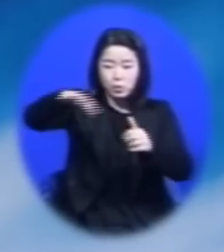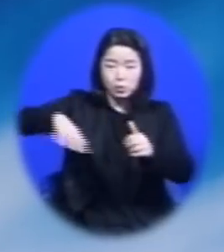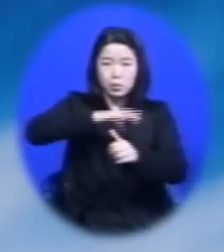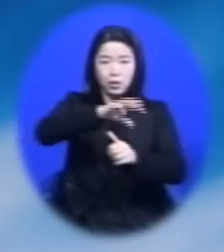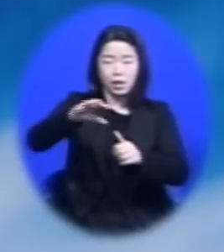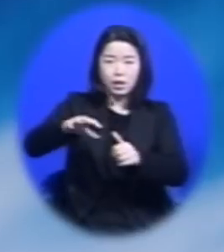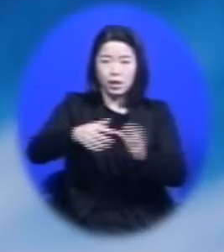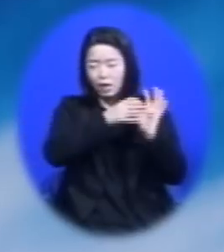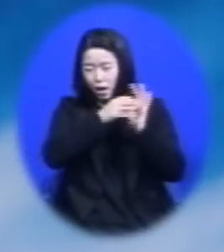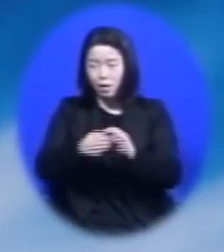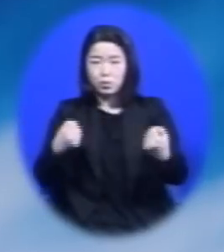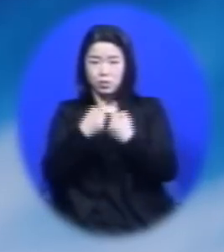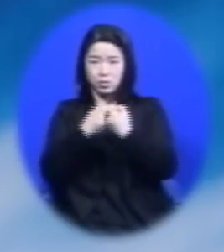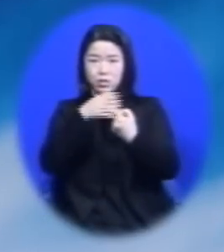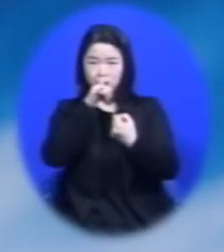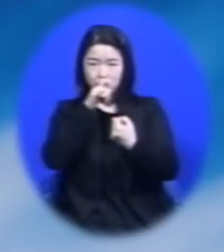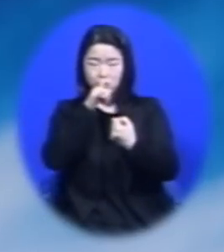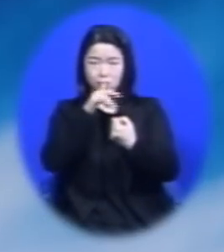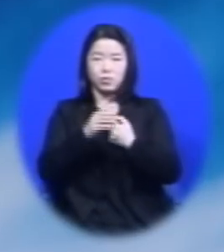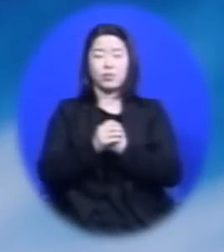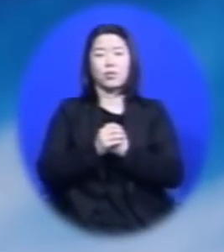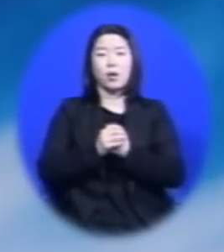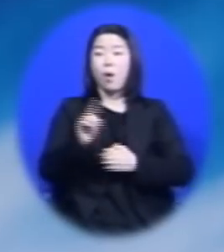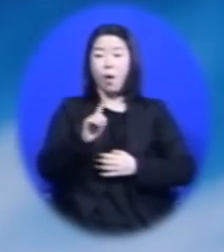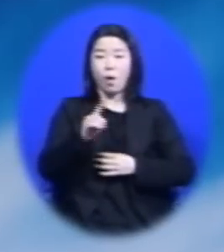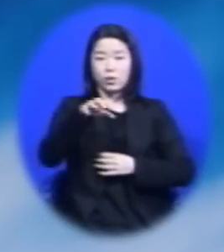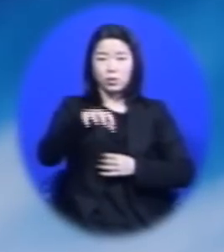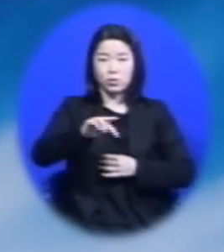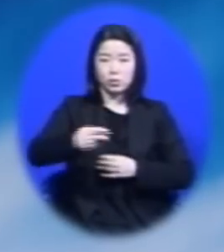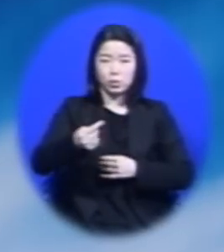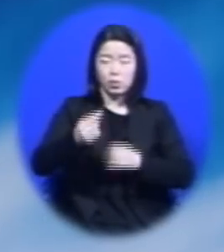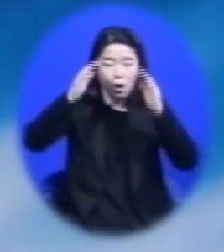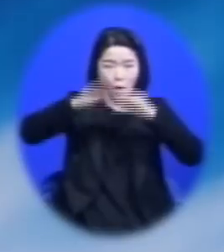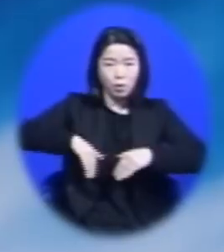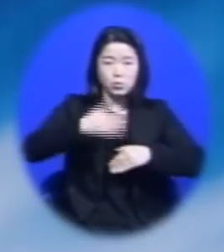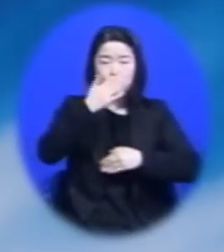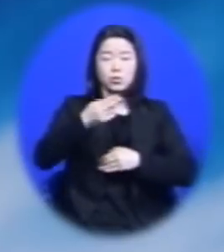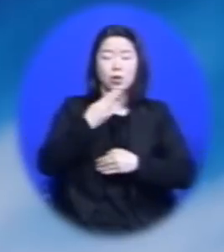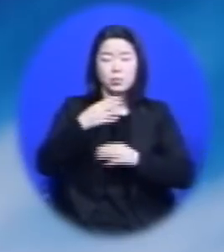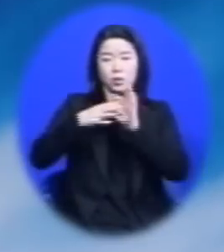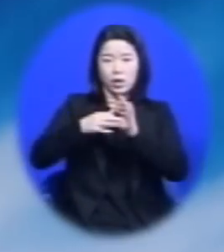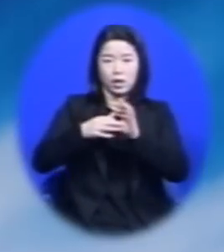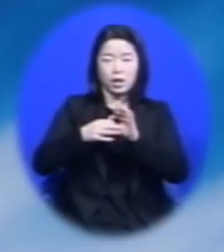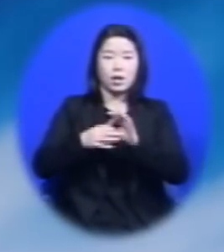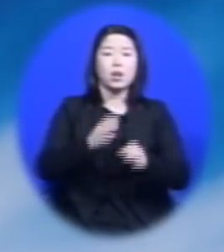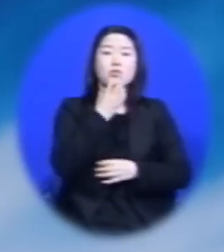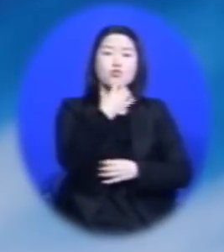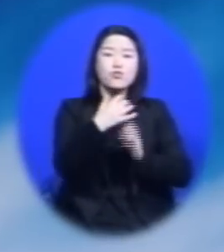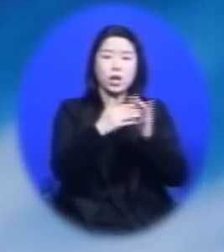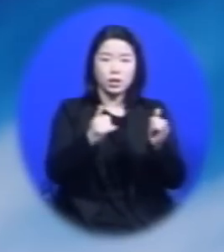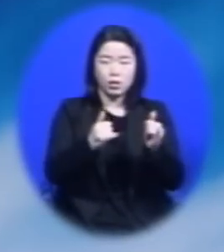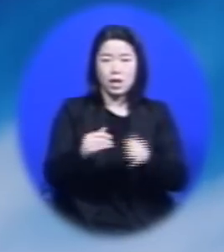끊임없이 전쟁 합니다 어떤 것도 허물 수가 없는 관계가 유대인과 이방인